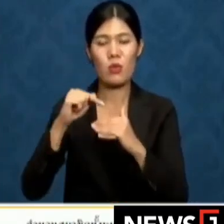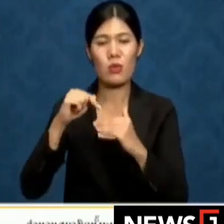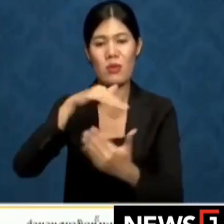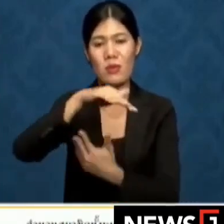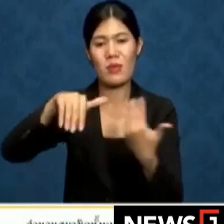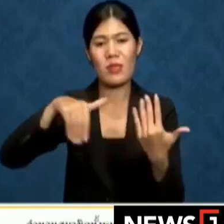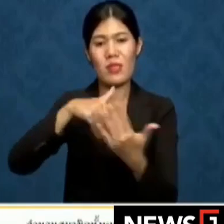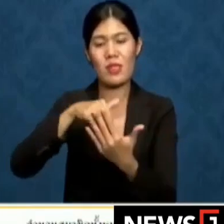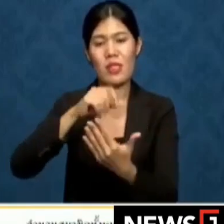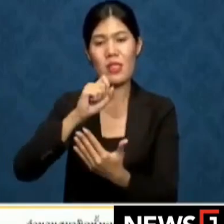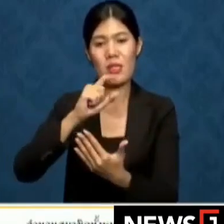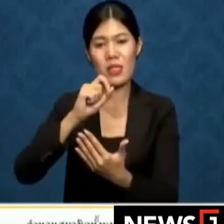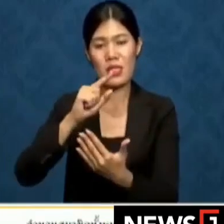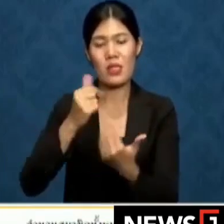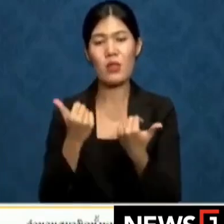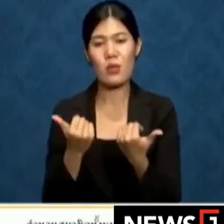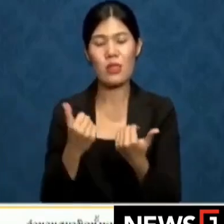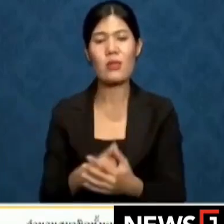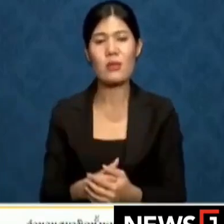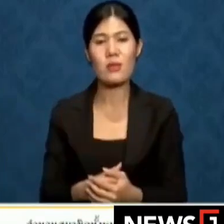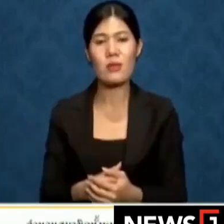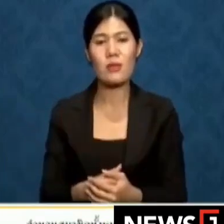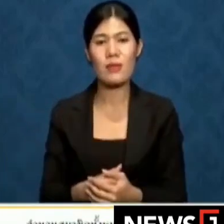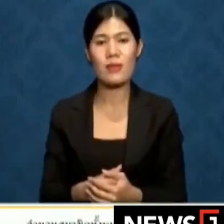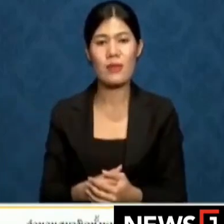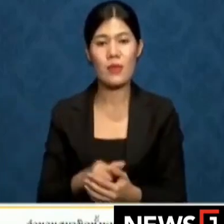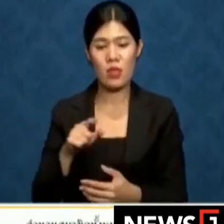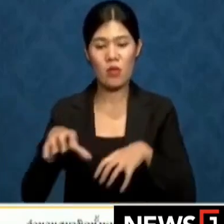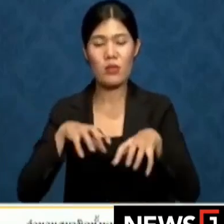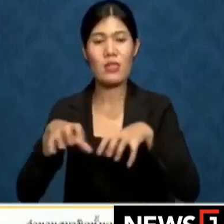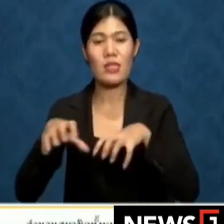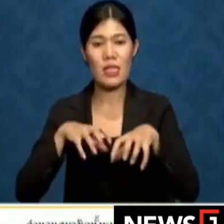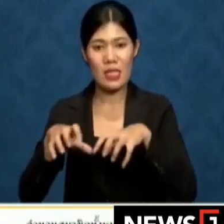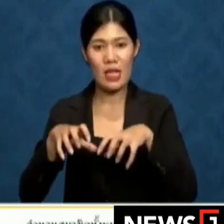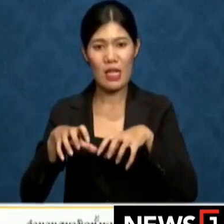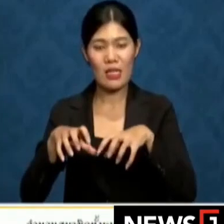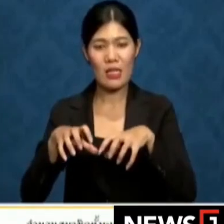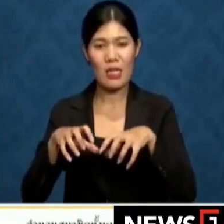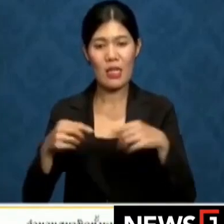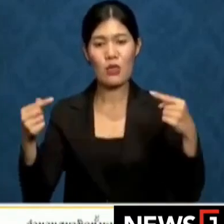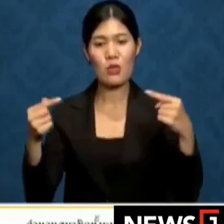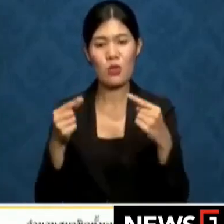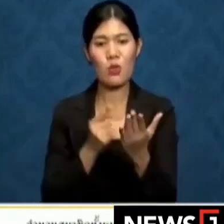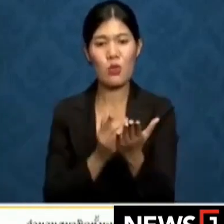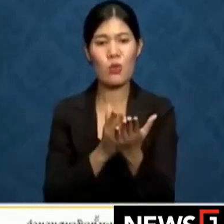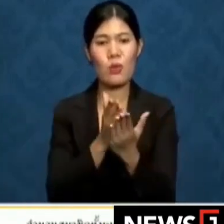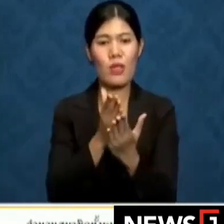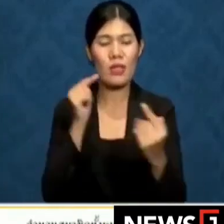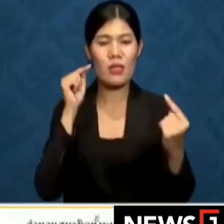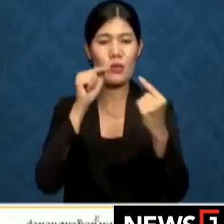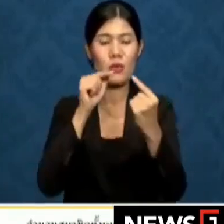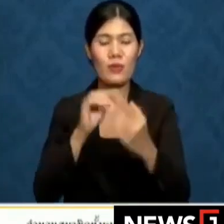วิกฤตใดขึ้นวันนี้สถานการณ์เศรษฐกิจก็ไม่ดีนักจึงต้องใช้พื้นที่ทางการคลังนี้ลงไปเพื่อไม่ให้เกิด